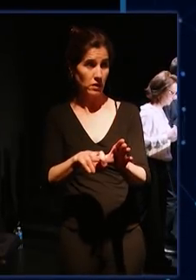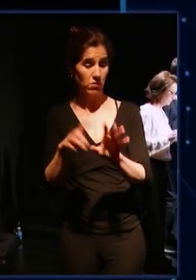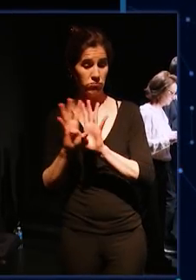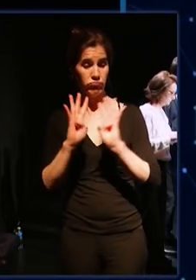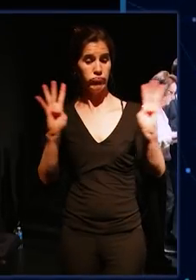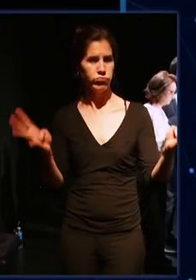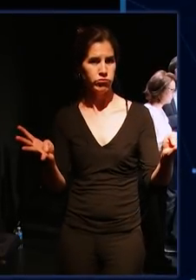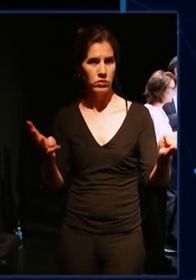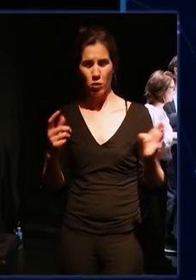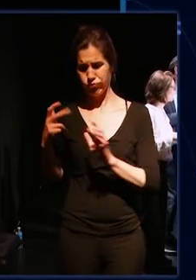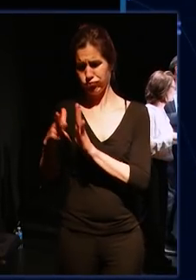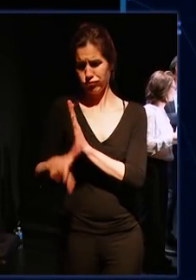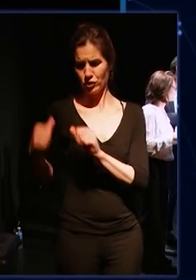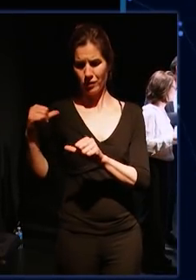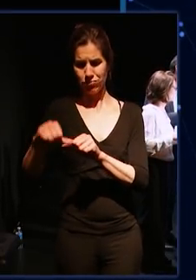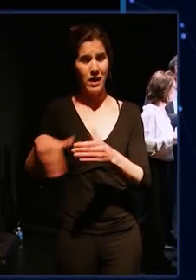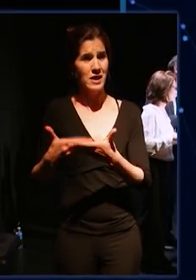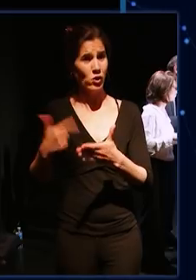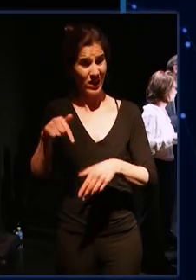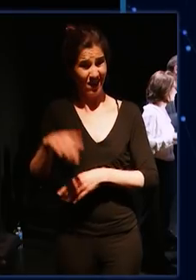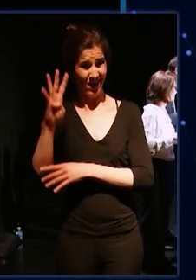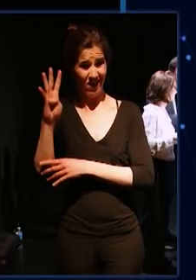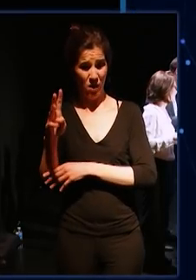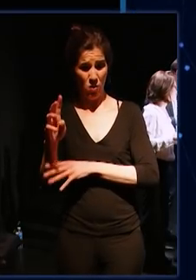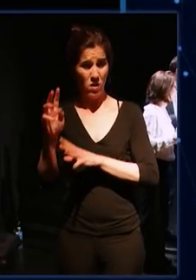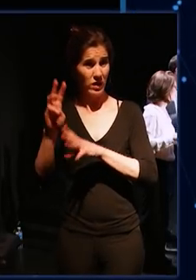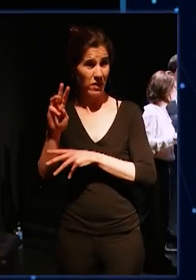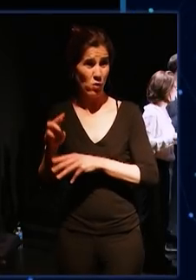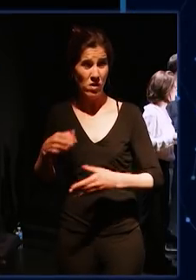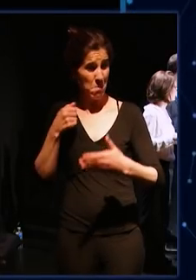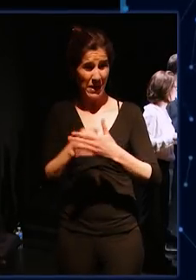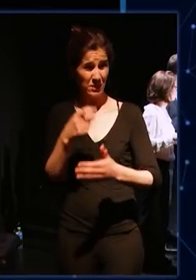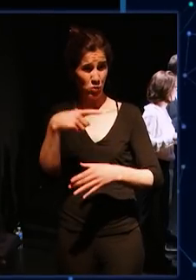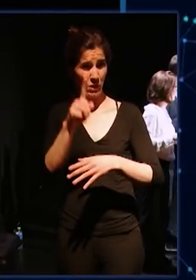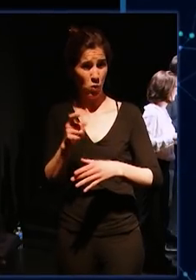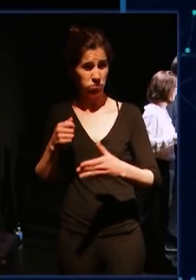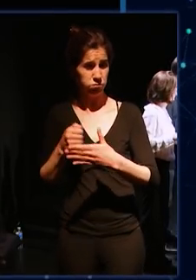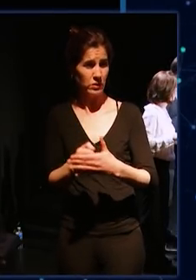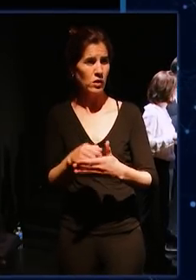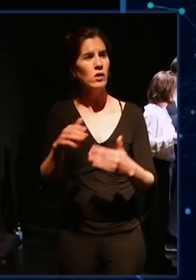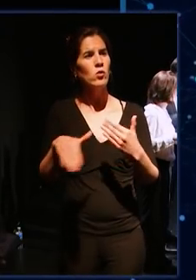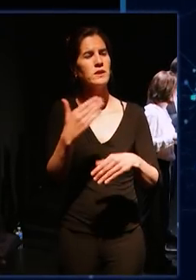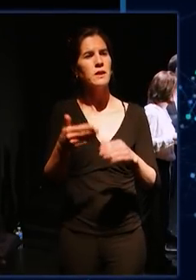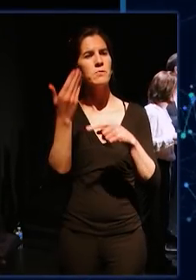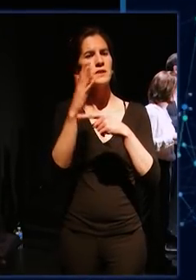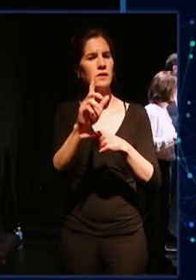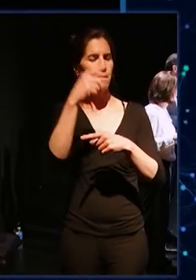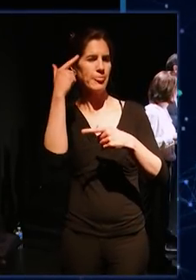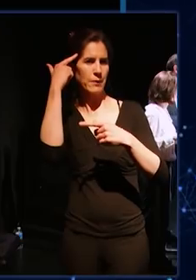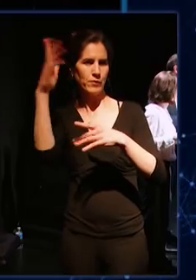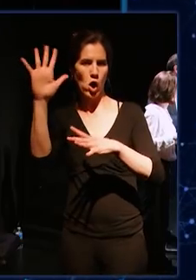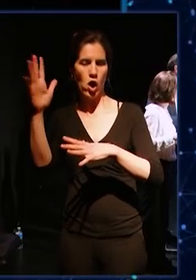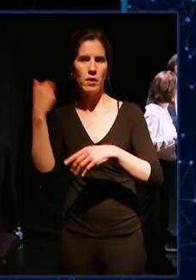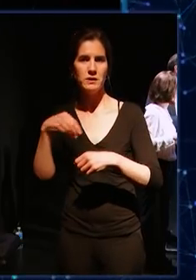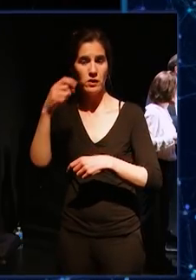que més alcaldables hi ha hagut a Cardedeu, 9 en total. I comencem doncs, presentant i saludant a l'Enric Oliver, el